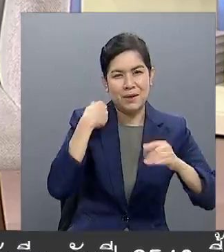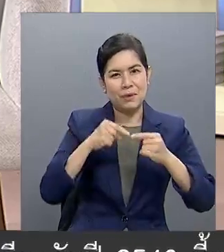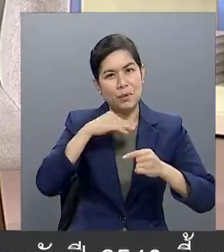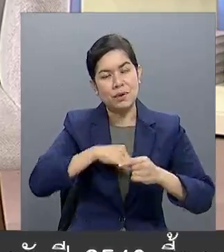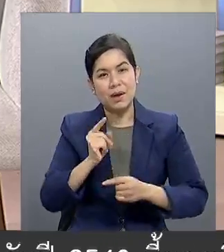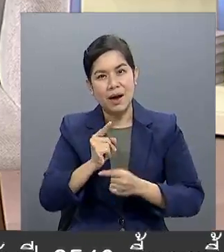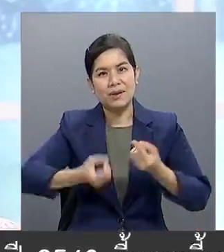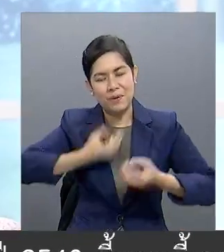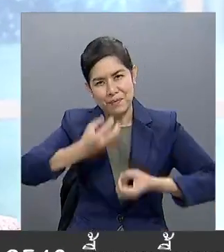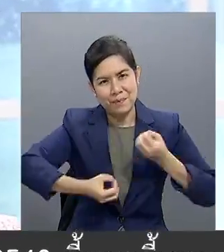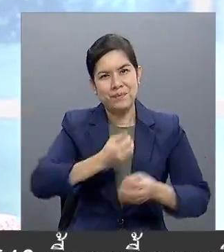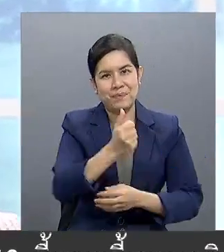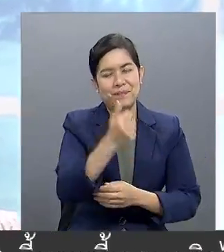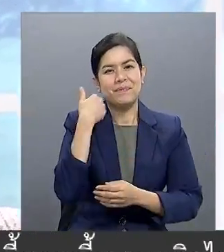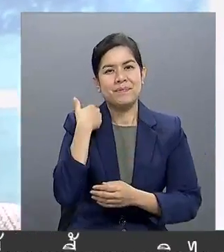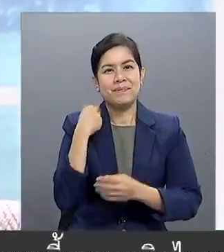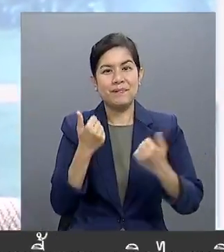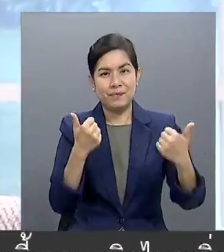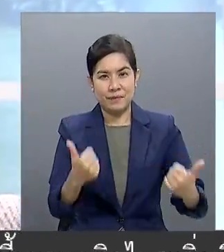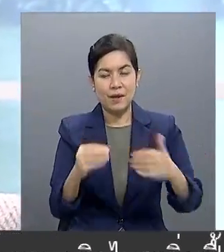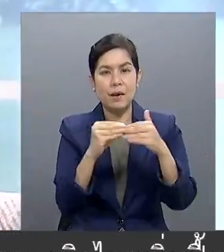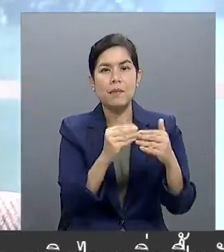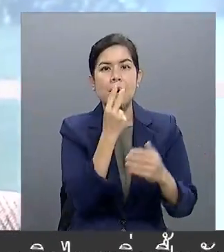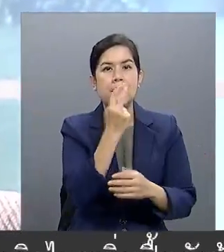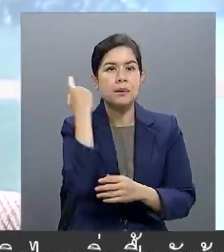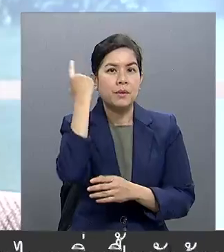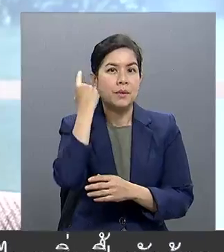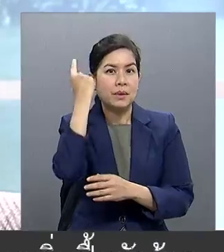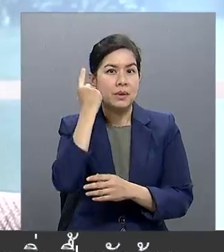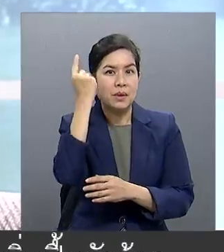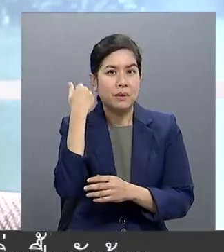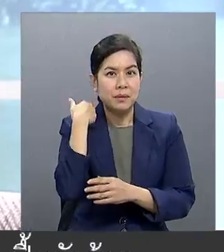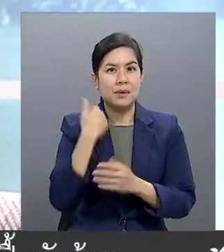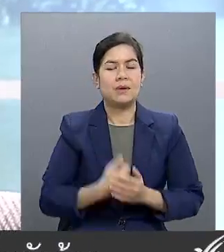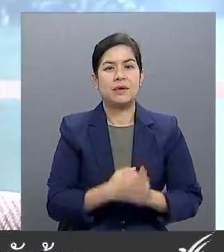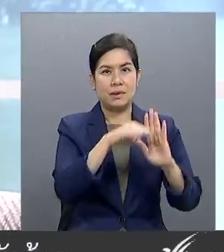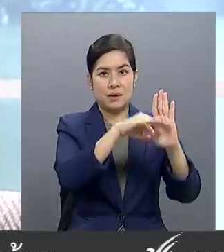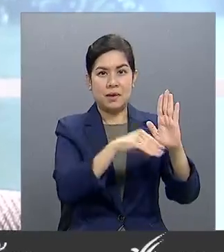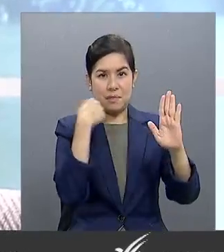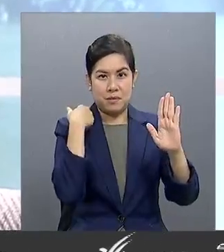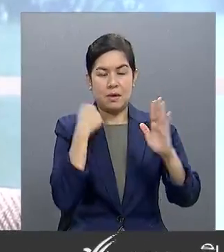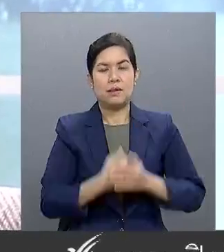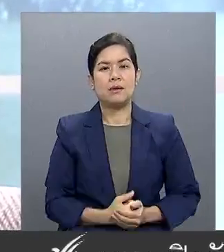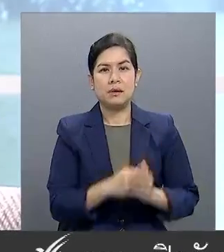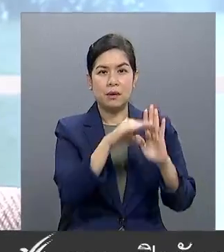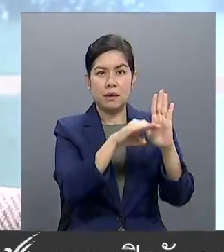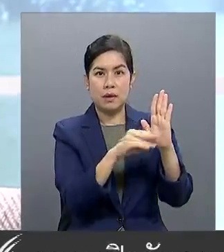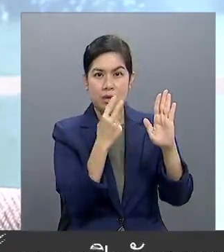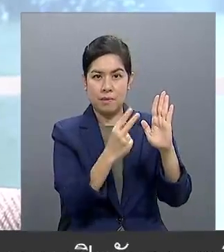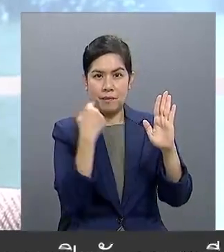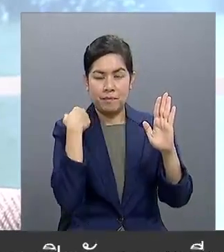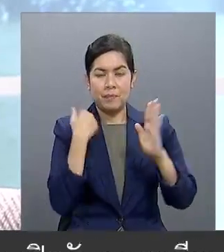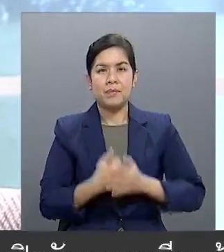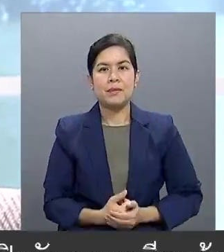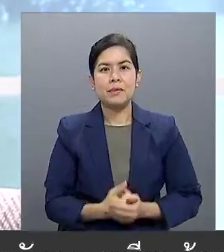ครับเรื่องแรกวันนี้พาไปเที่ยวกันก่อนดีกว่านะครับต้องบอกว่า1ปีมีแค่ครั้งเดียวและในช่วงหน้าหนาวเท่านั้นสำหรับการท่องเ